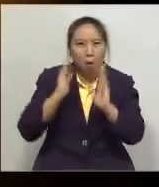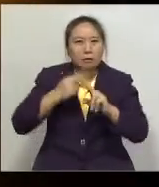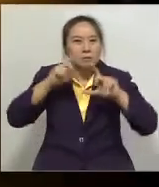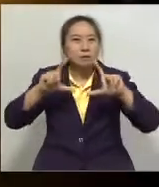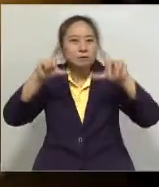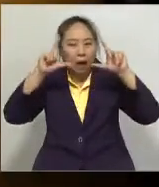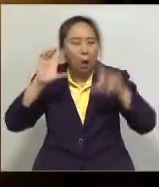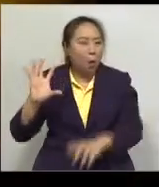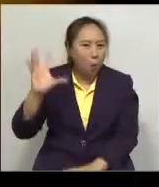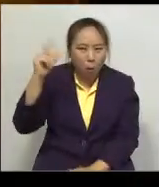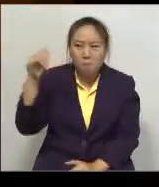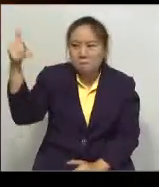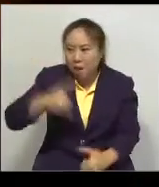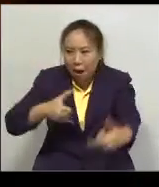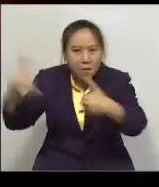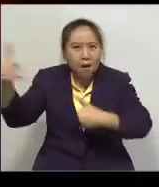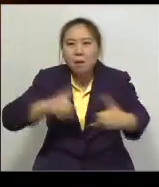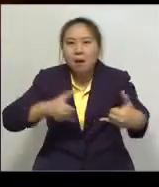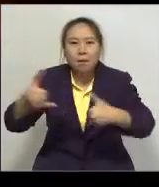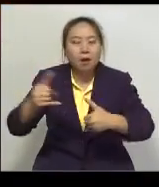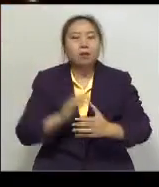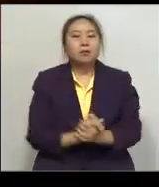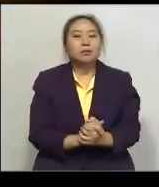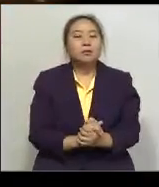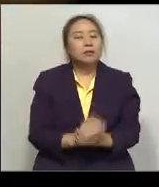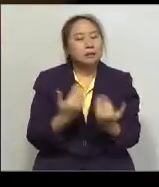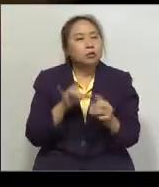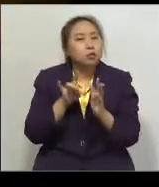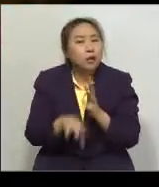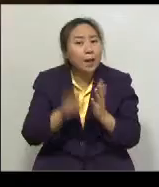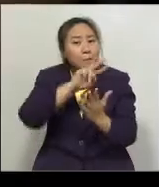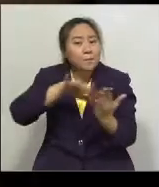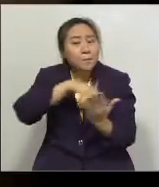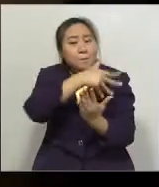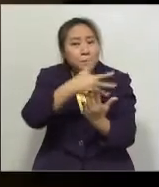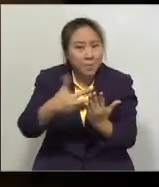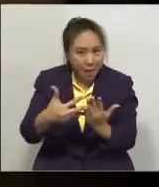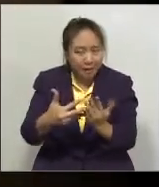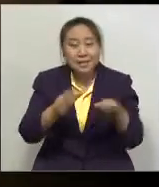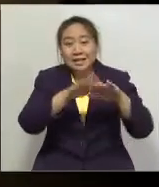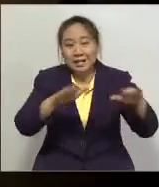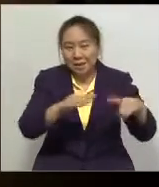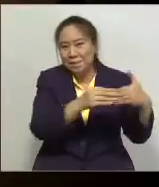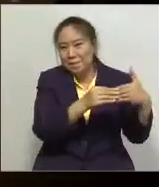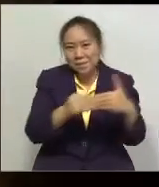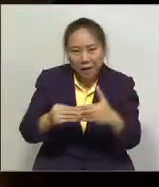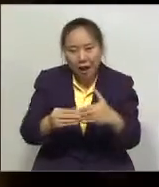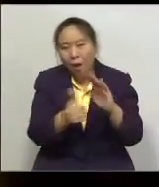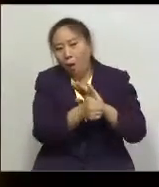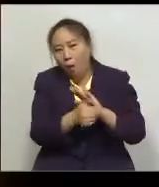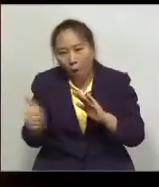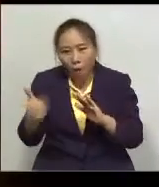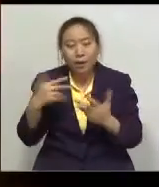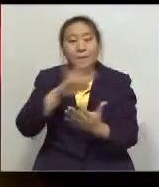นะครับนี่สุดท้ายเราก็มีแผนที่จะนำตัวน้องๆออกมาแล้วก็แผนนี้ก็ได้รับอนุมั